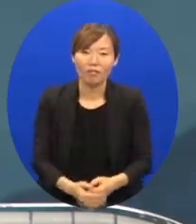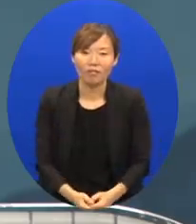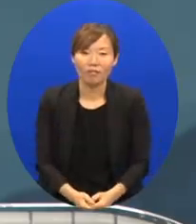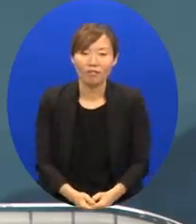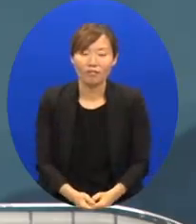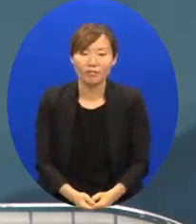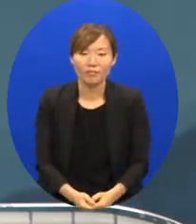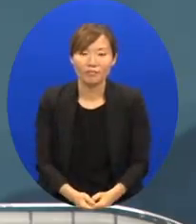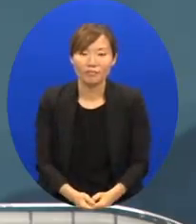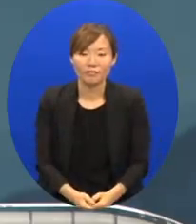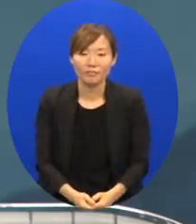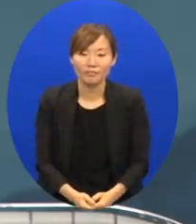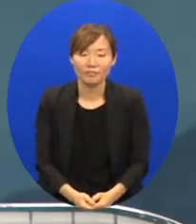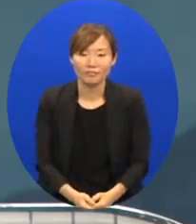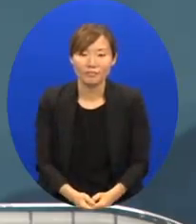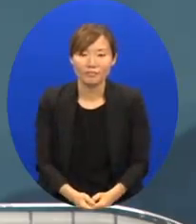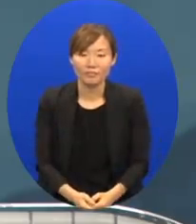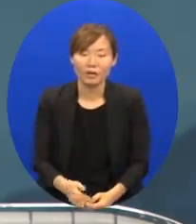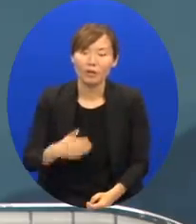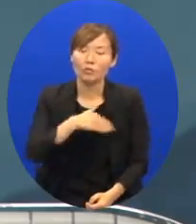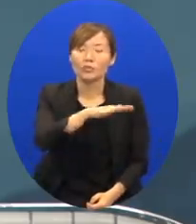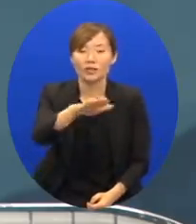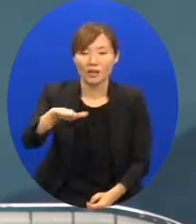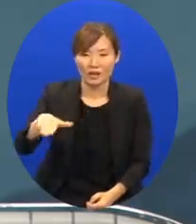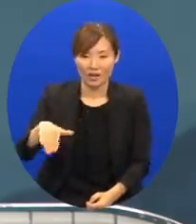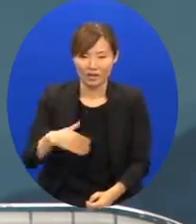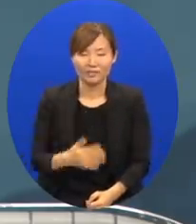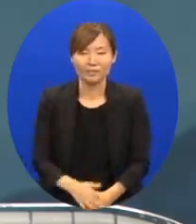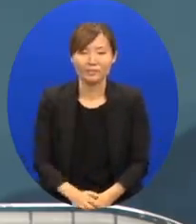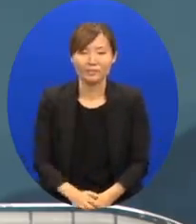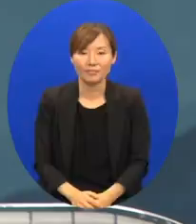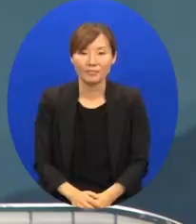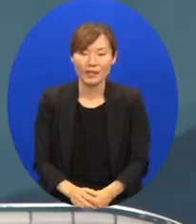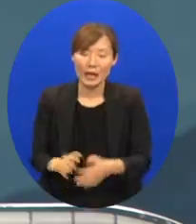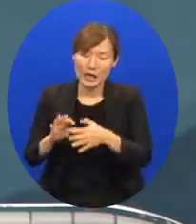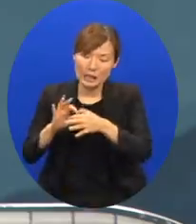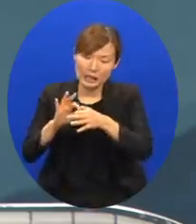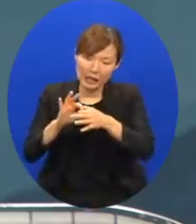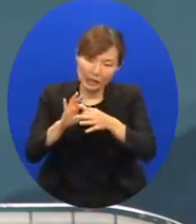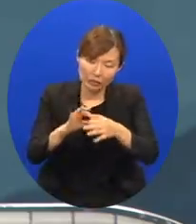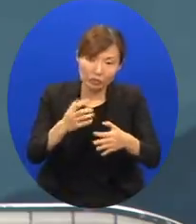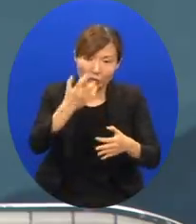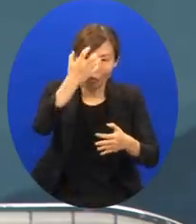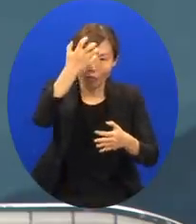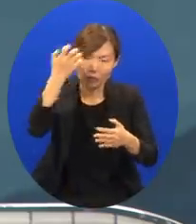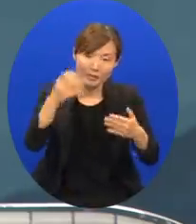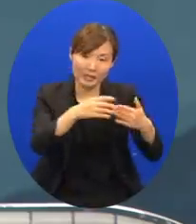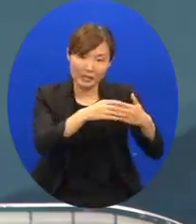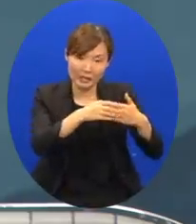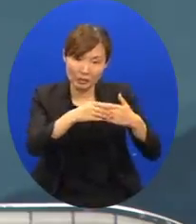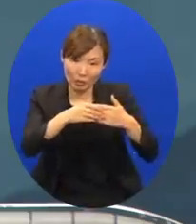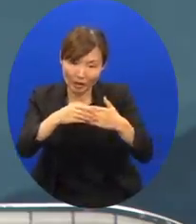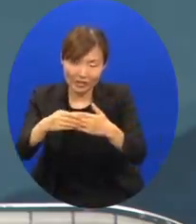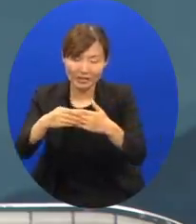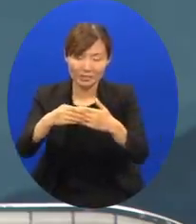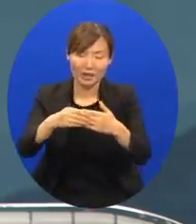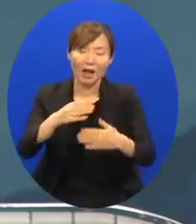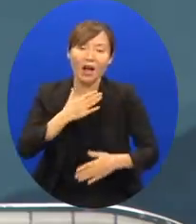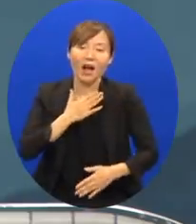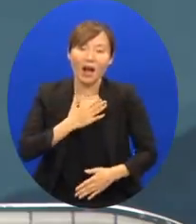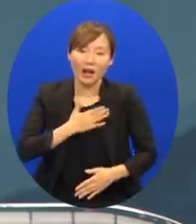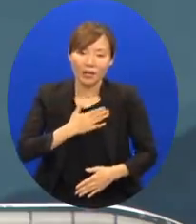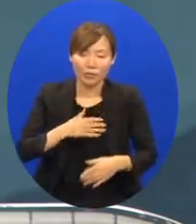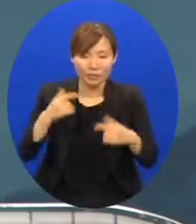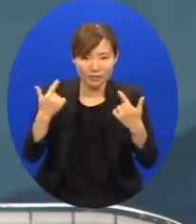몰라 지 않은 이야기입니다 우리가 계속해서 성령의 인도하심을 주목하고 말마다 주님을